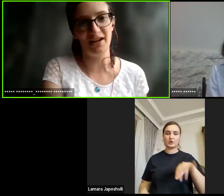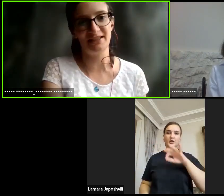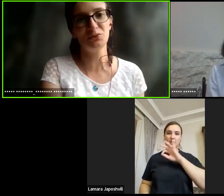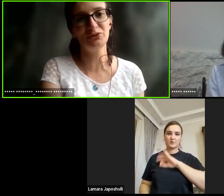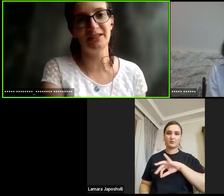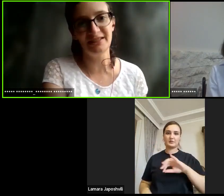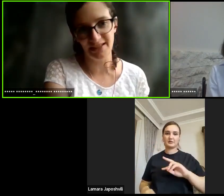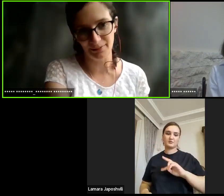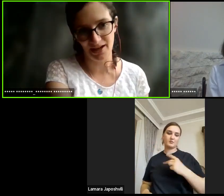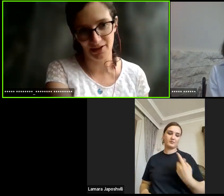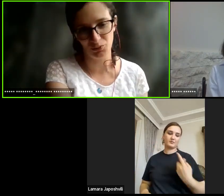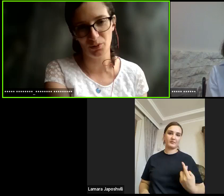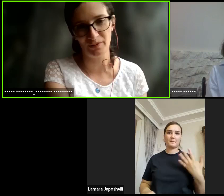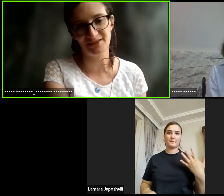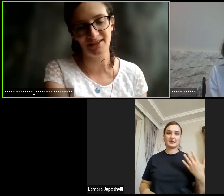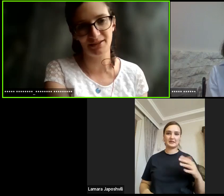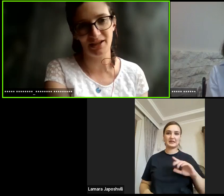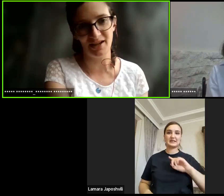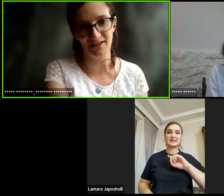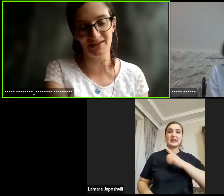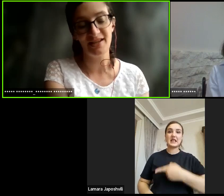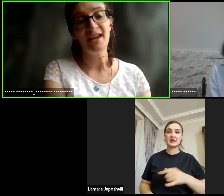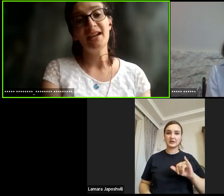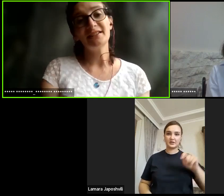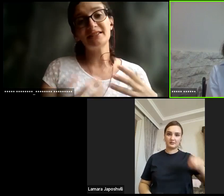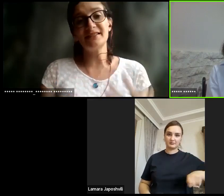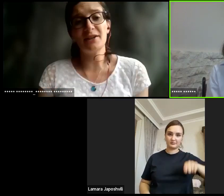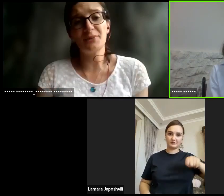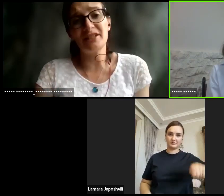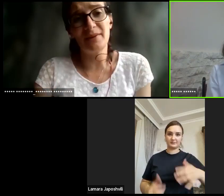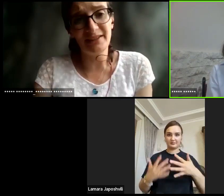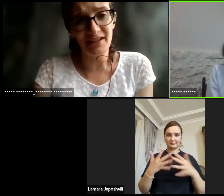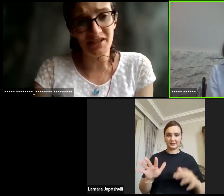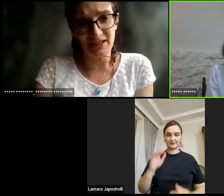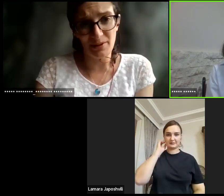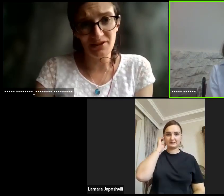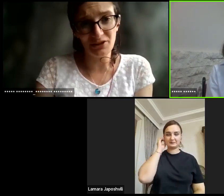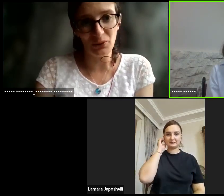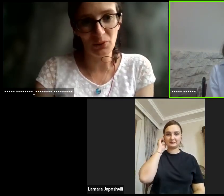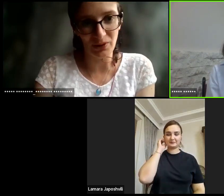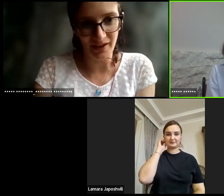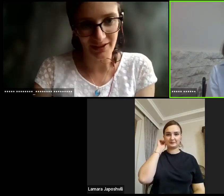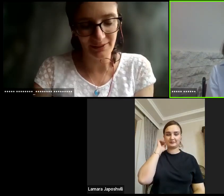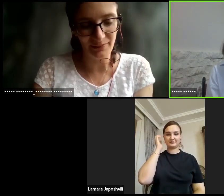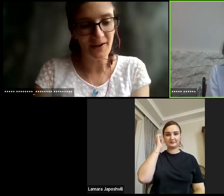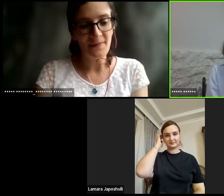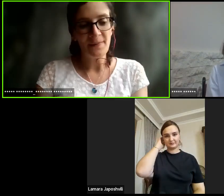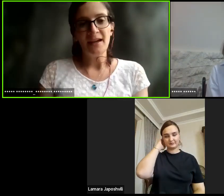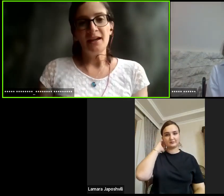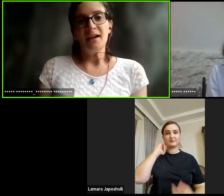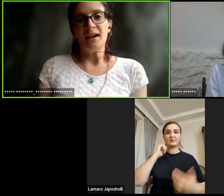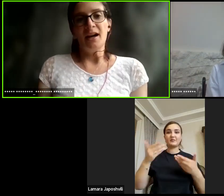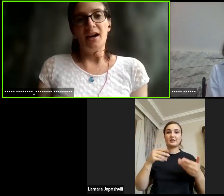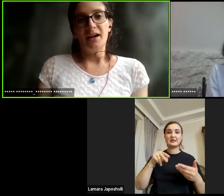საწინააღმდეგო მხარეს, ანუ ძლიერ მხარეს, მეტად ძლიერ მხარეს. და სიარულის მანერა შესაბამისად როგორი იქნება.